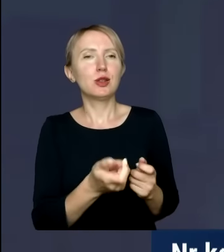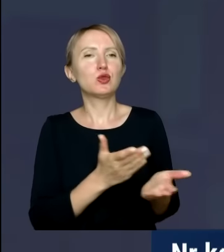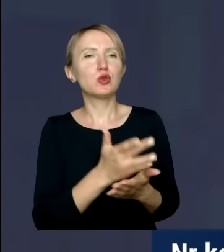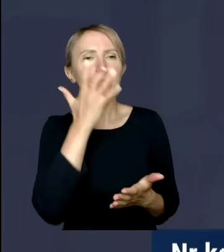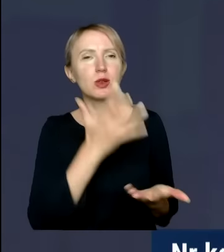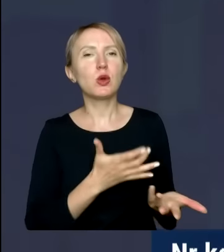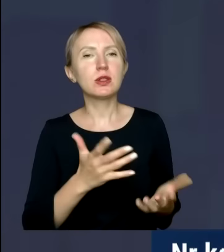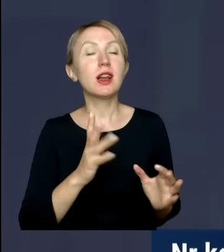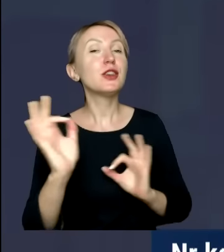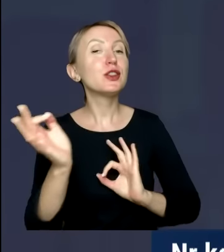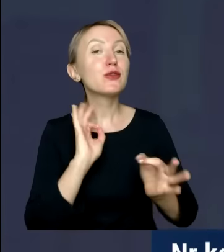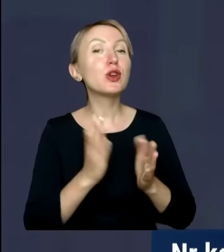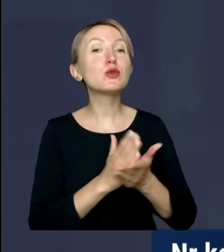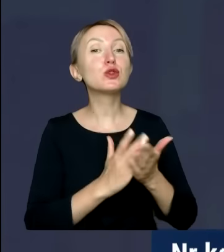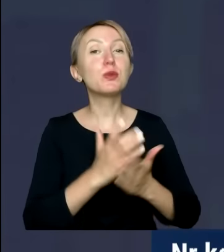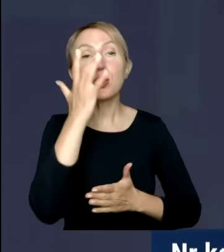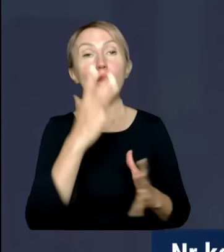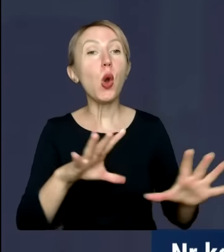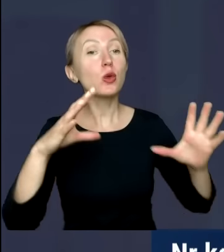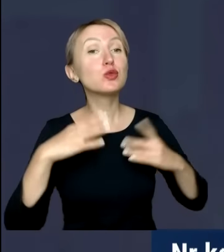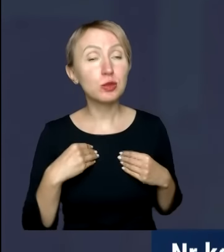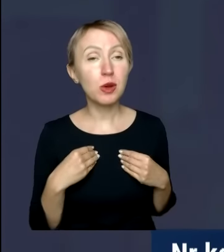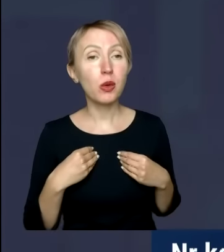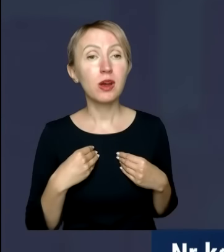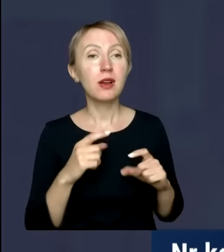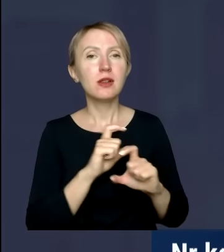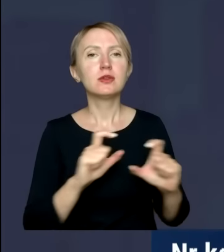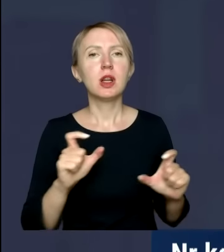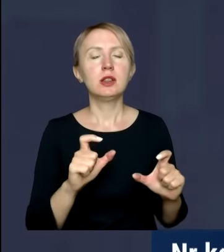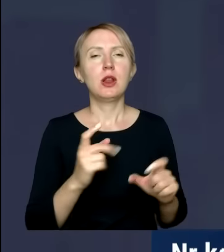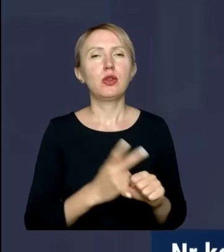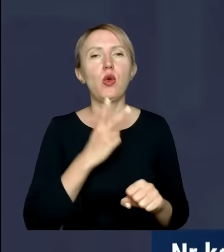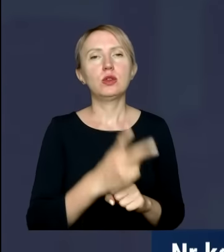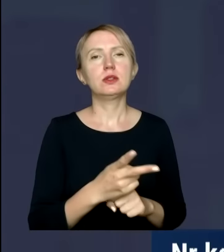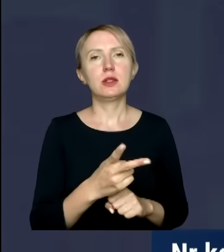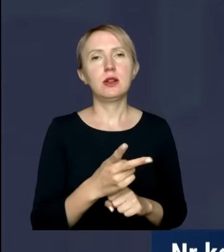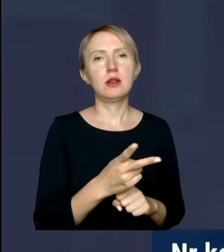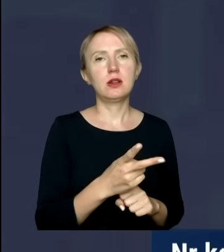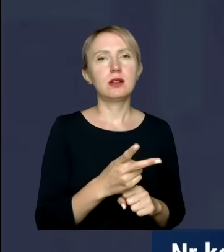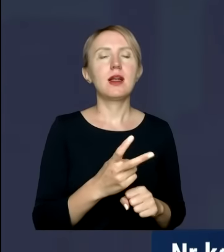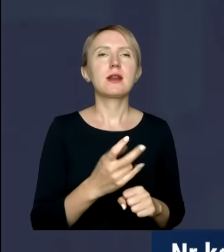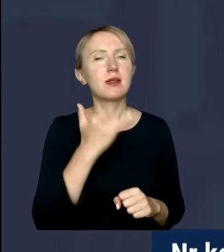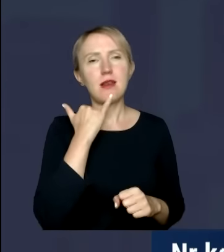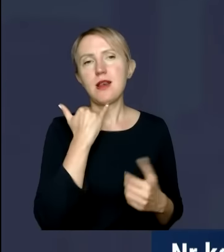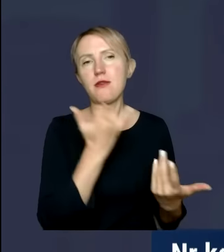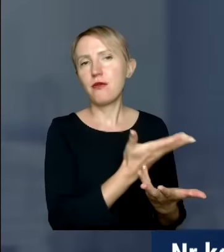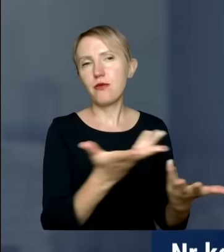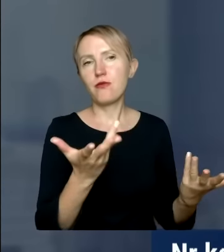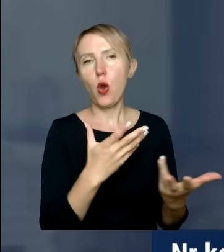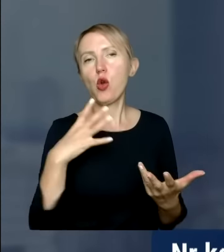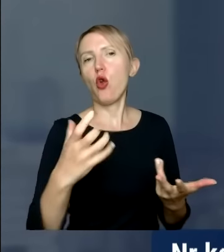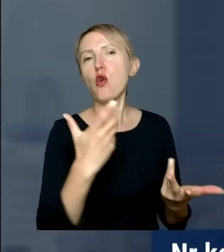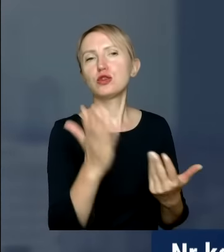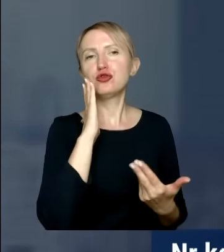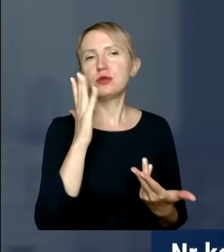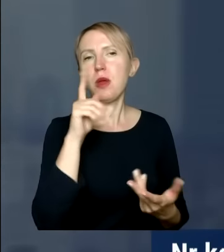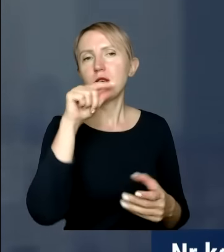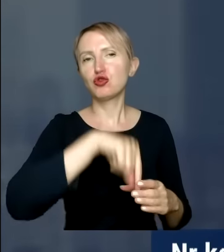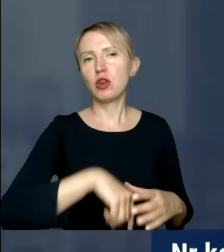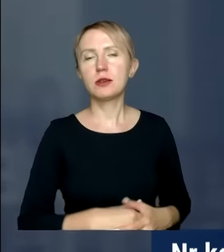informacje służby rosyjskie uzyskały w toku dostępu do tych do tej elektroniki która była ale tak